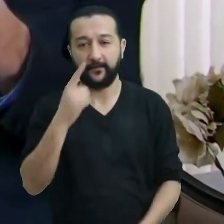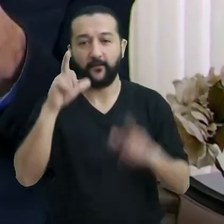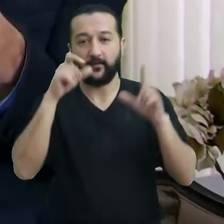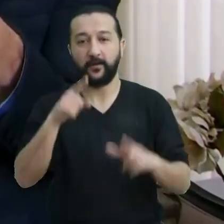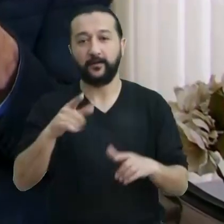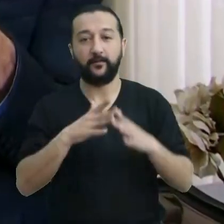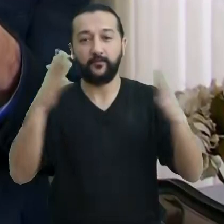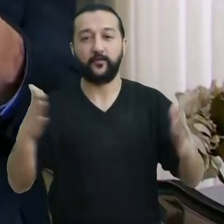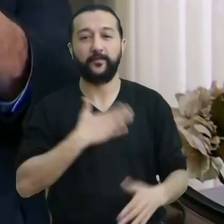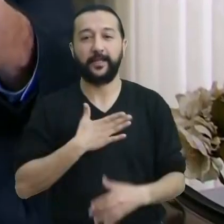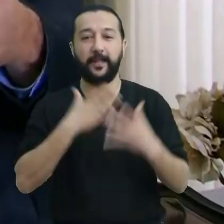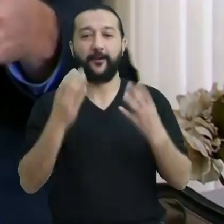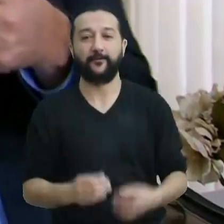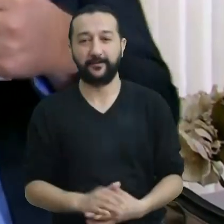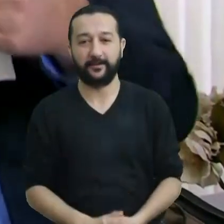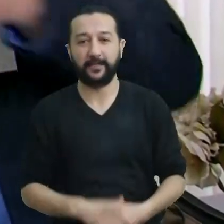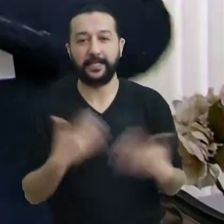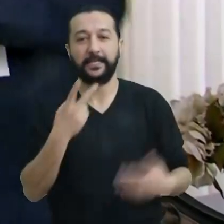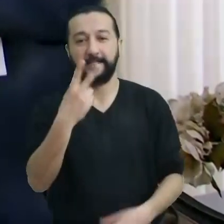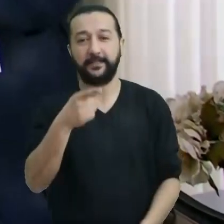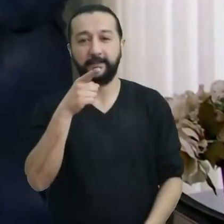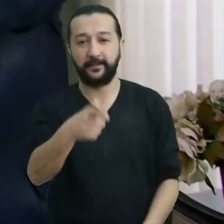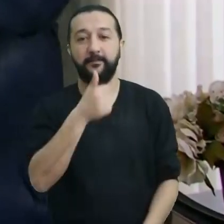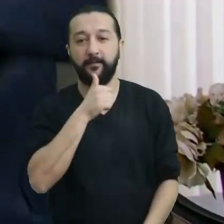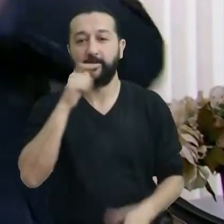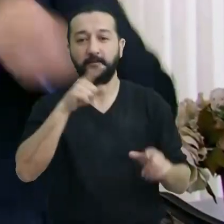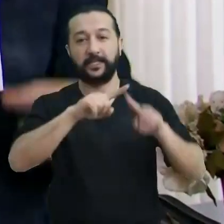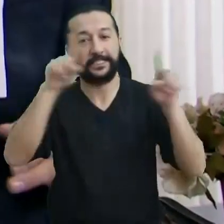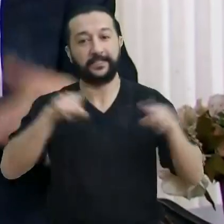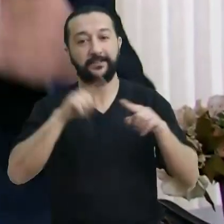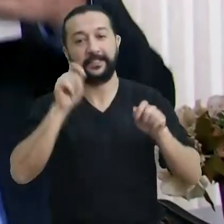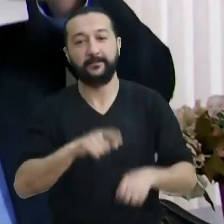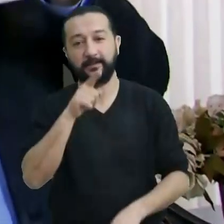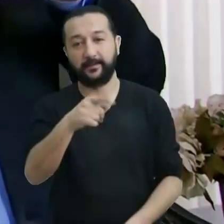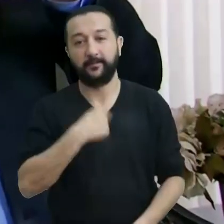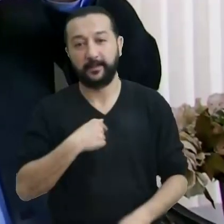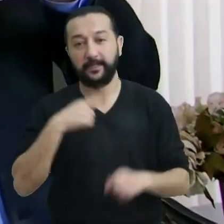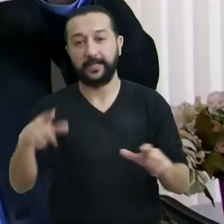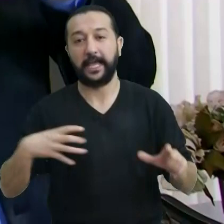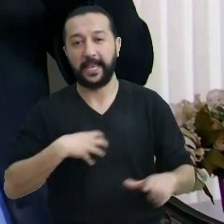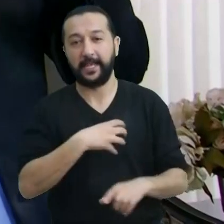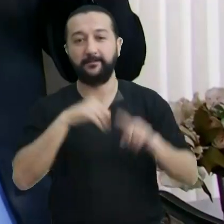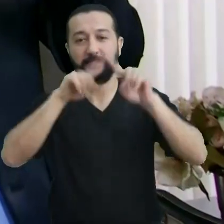Fotoğrafın büyük tarafı bende kaldı Nurhan. Artık sen babamın fotoğrafını çerçeveletirsin. Ben de annemin.